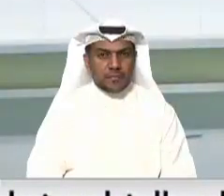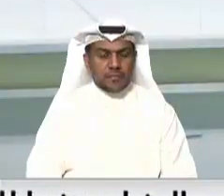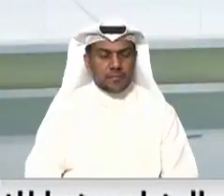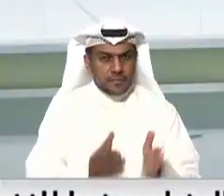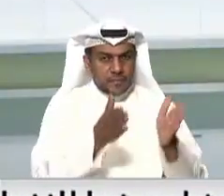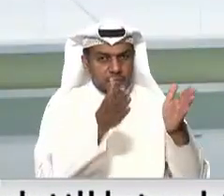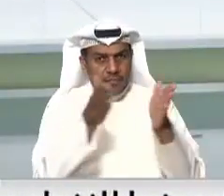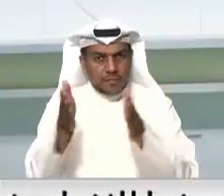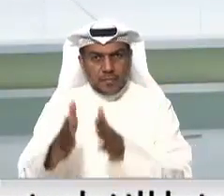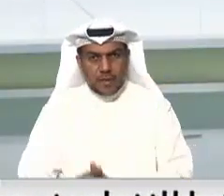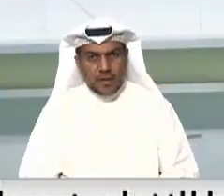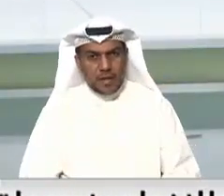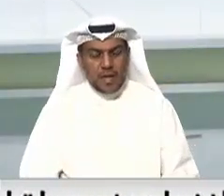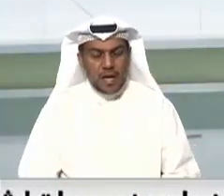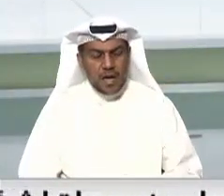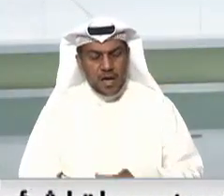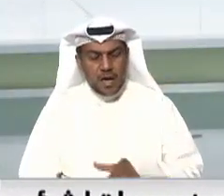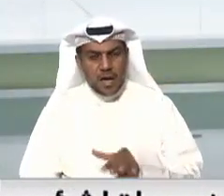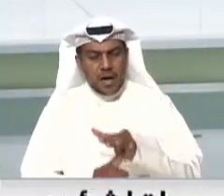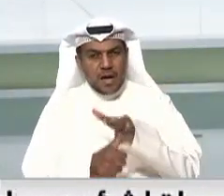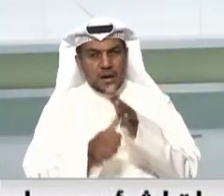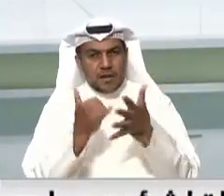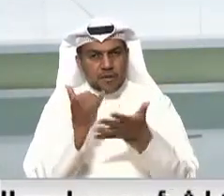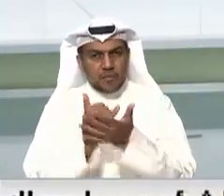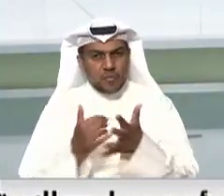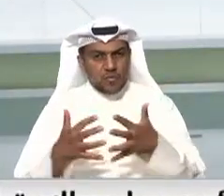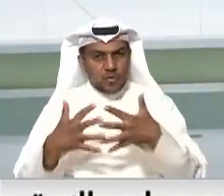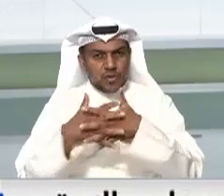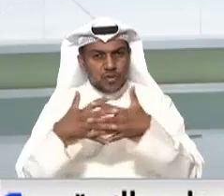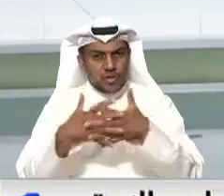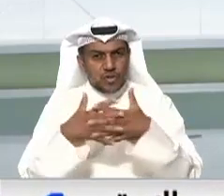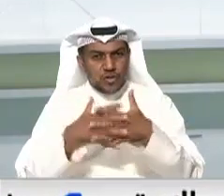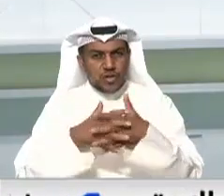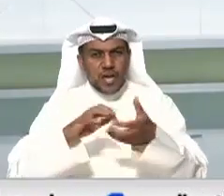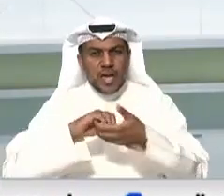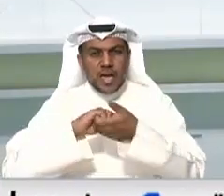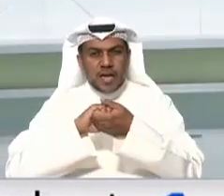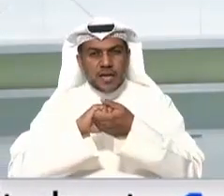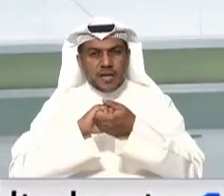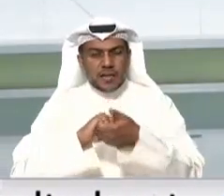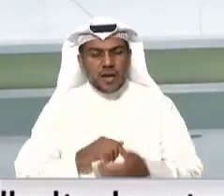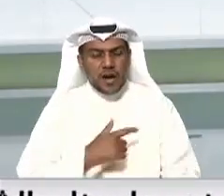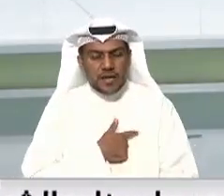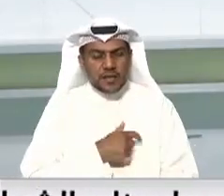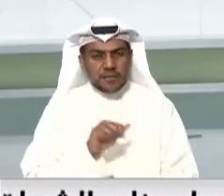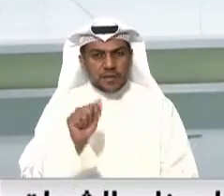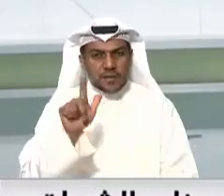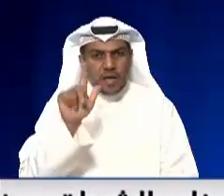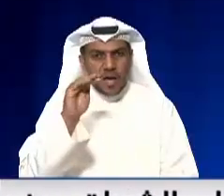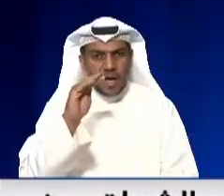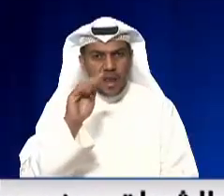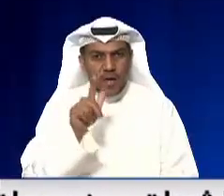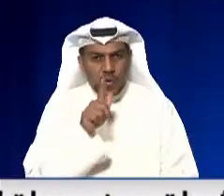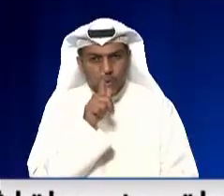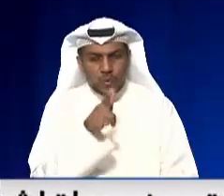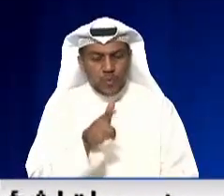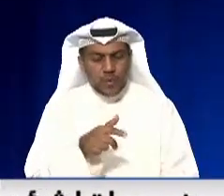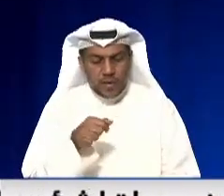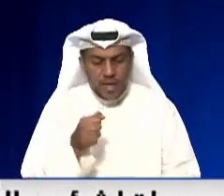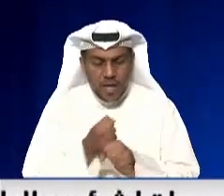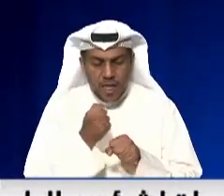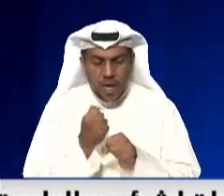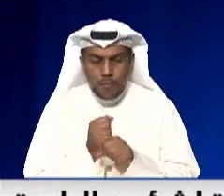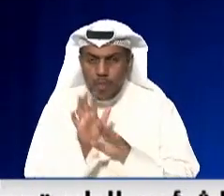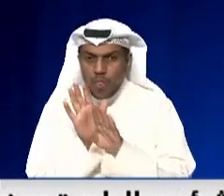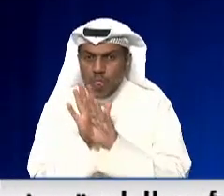اكد رئيس مجلس اداره اتحاد شركات الاستثمار الكويتيه صالح السلمي الحرص على دعم العاملين في